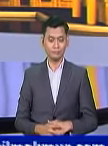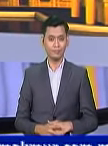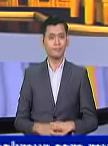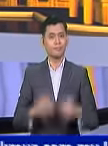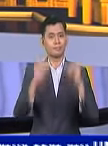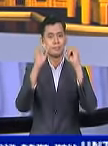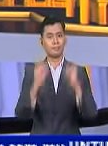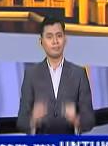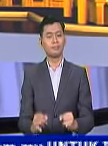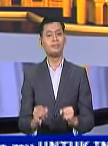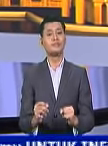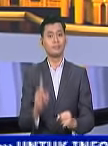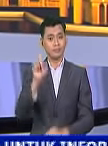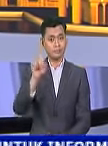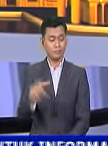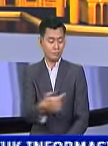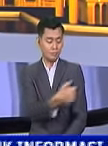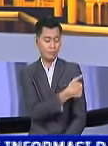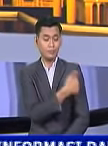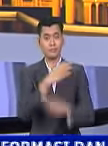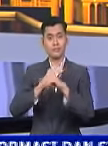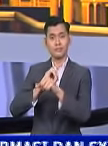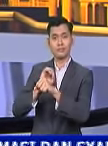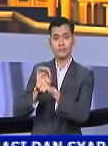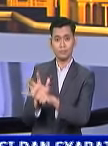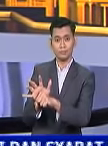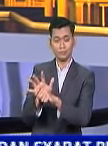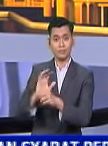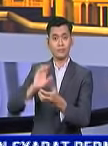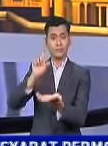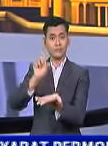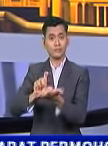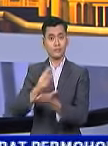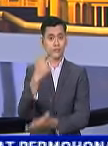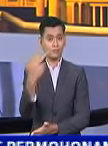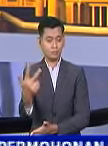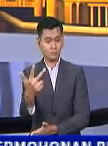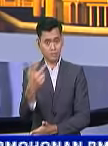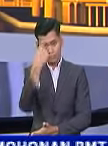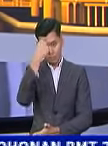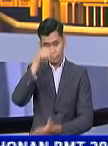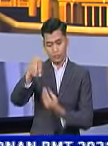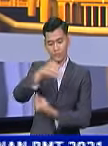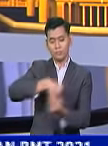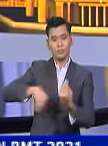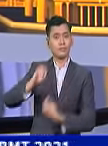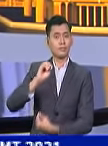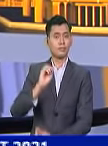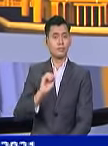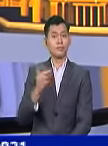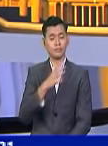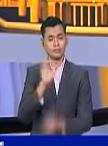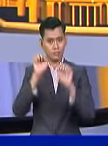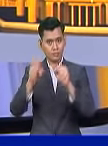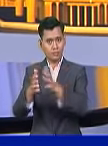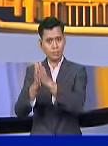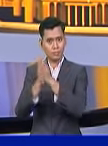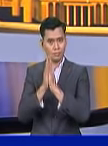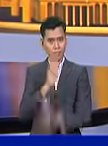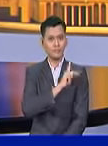Individu yang perlu mengambil dos penggalak untuk tujuan umrah atau disebabkan syarat negara lain boleh memohon dos berkenaan daripada